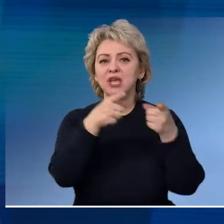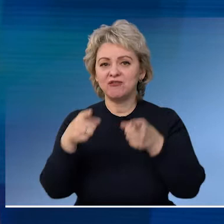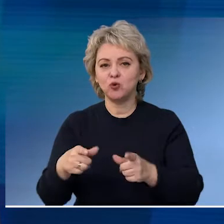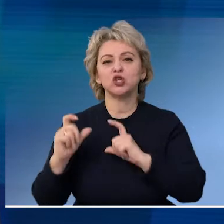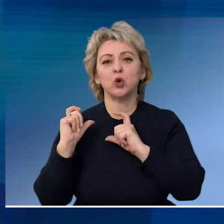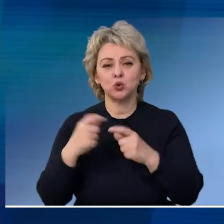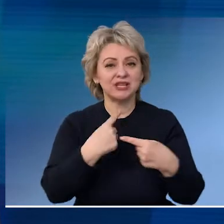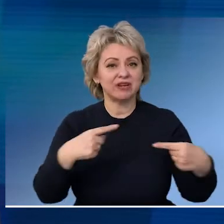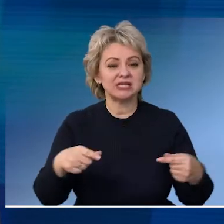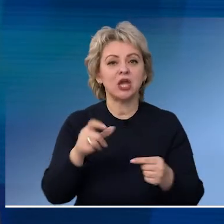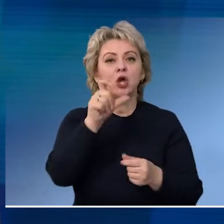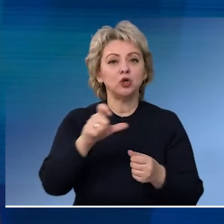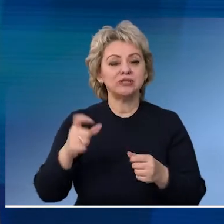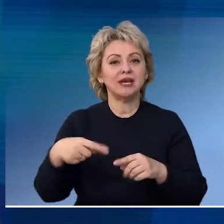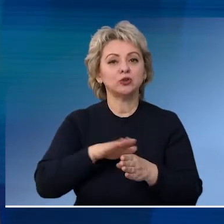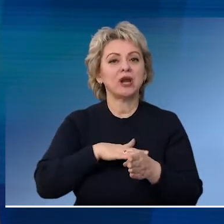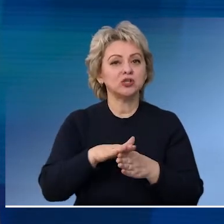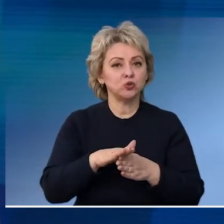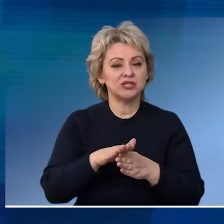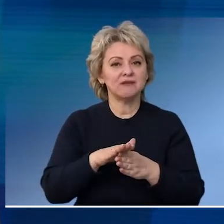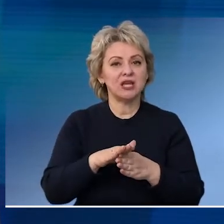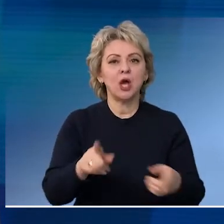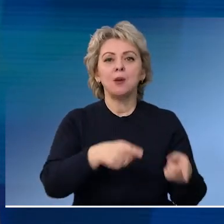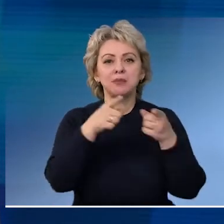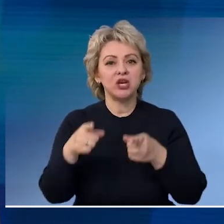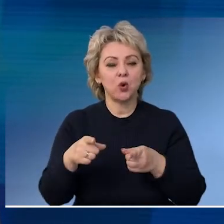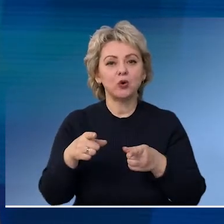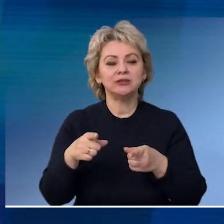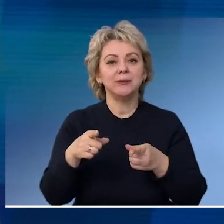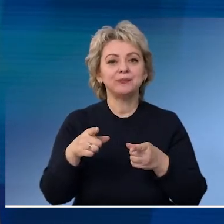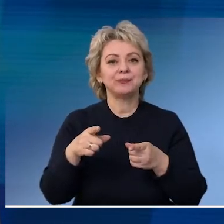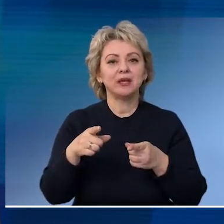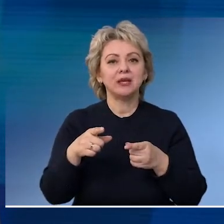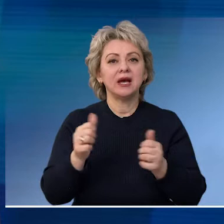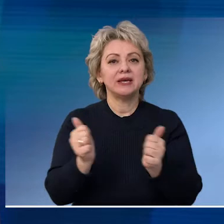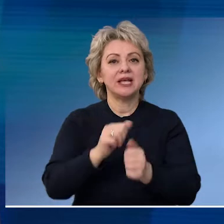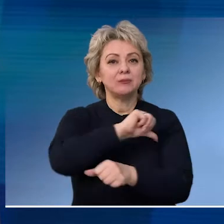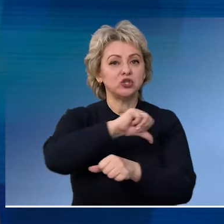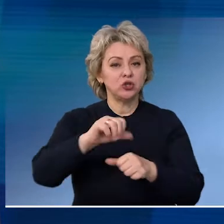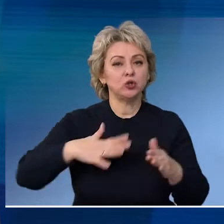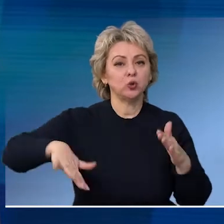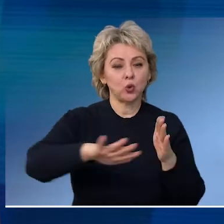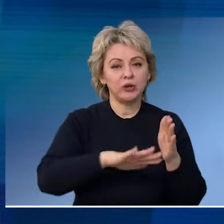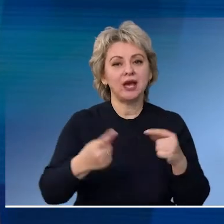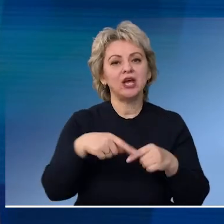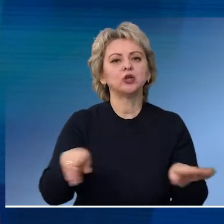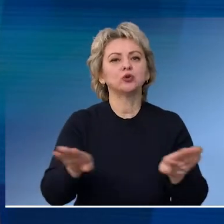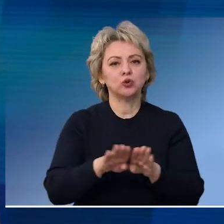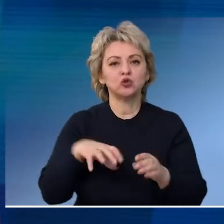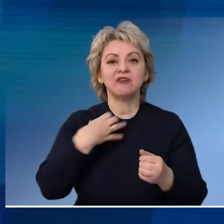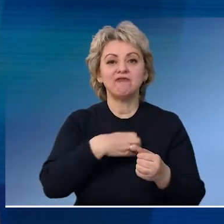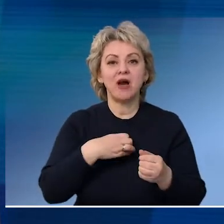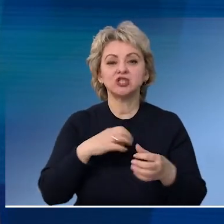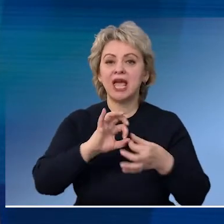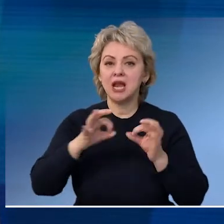там перевозку грузов, для людей, которые осуществляют там переход приграничной территории. То есть это